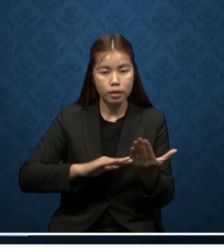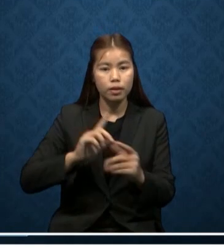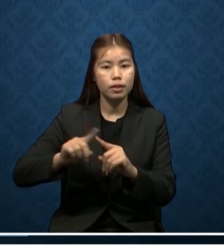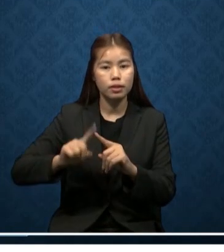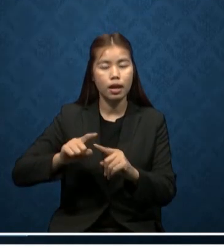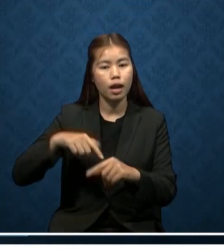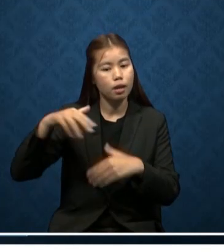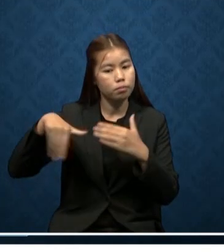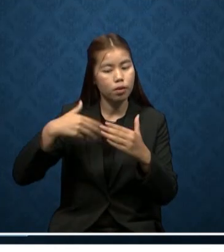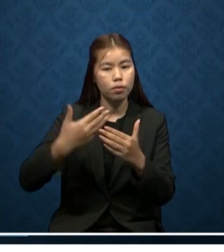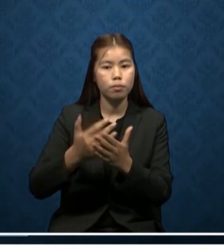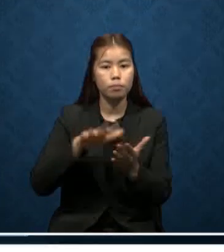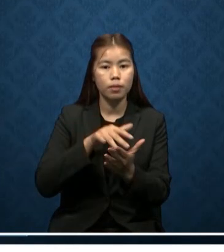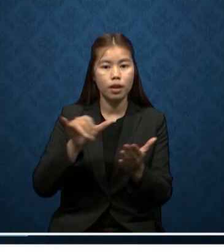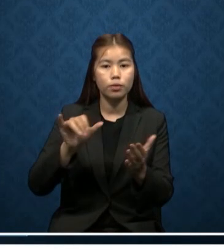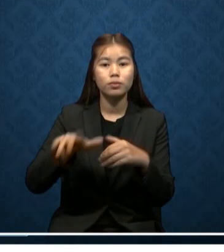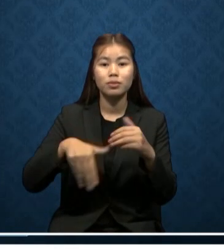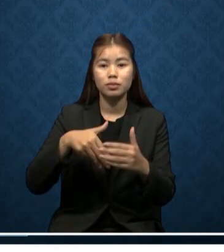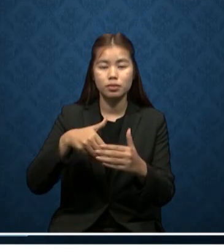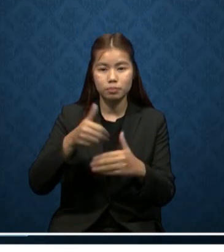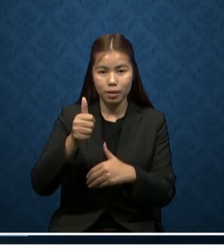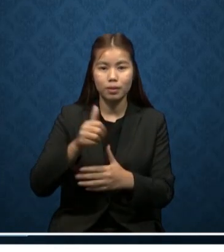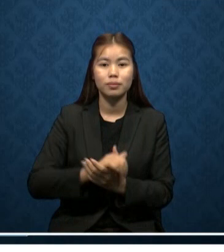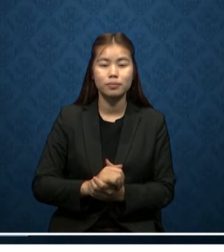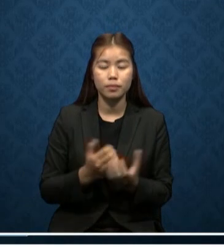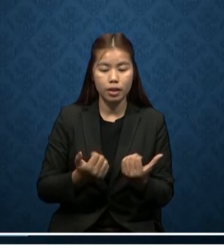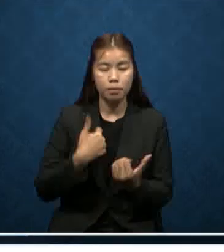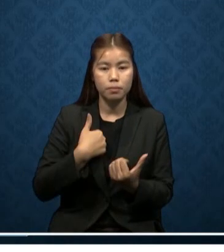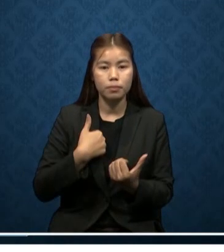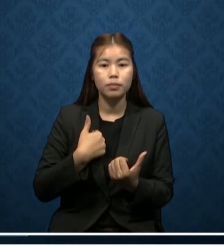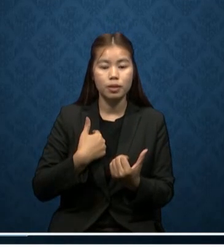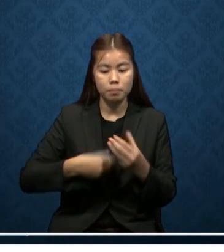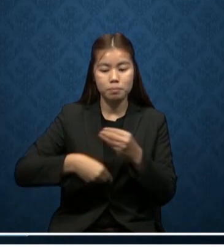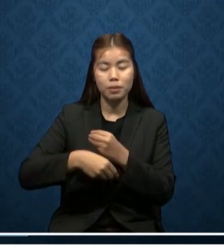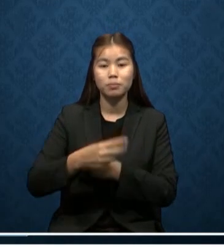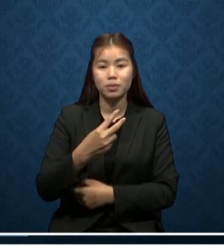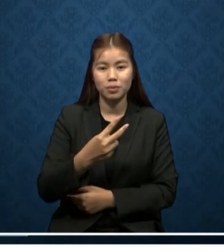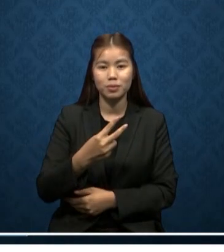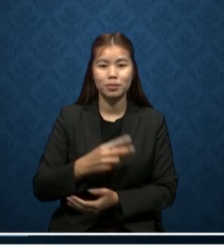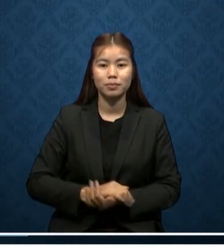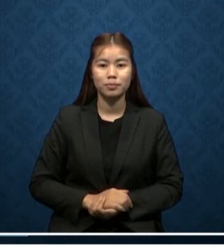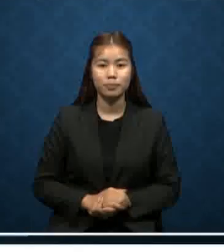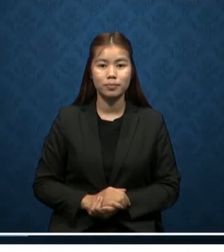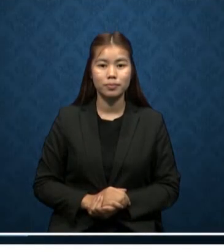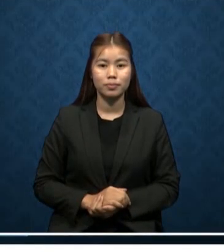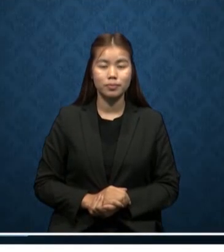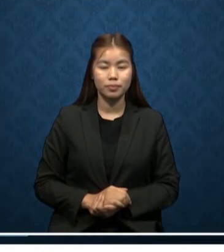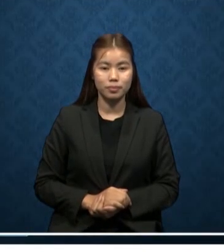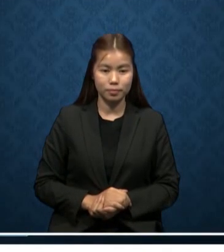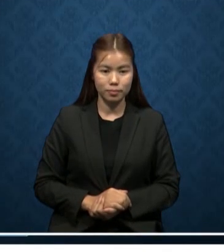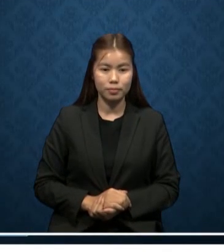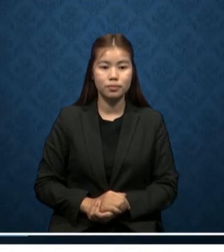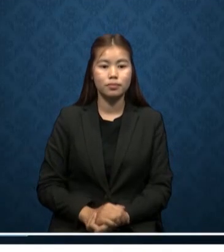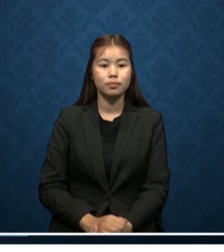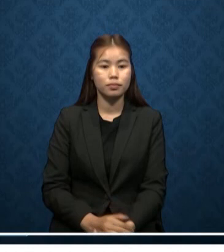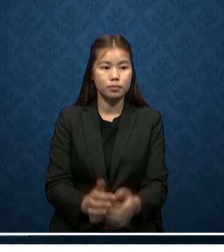ชาตินะนอกจากที่จะดูเรื่องเป้าหมายย่อยแล้วนะครับก็เพิ่มอีก 2ตัวนะฮะต่อไป